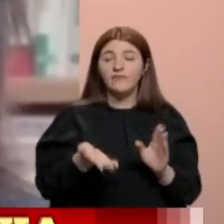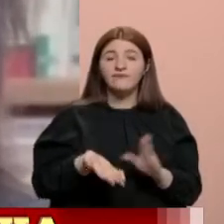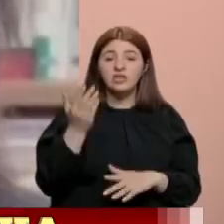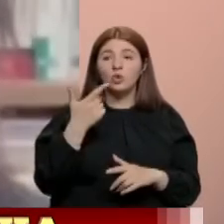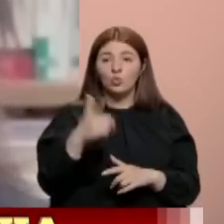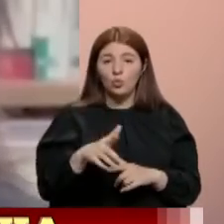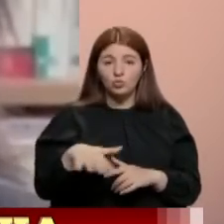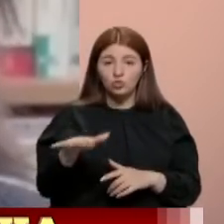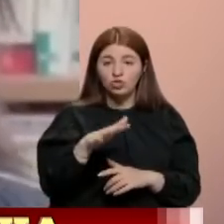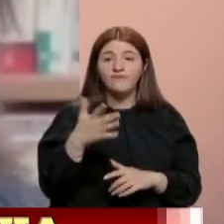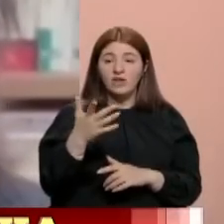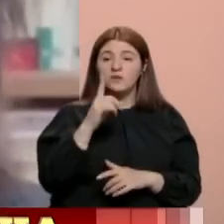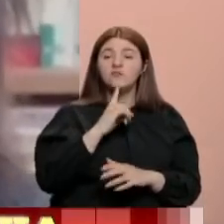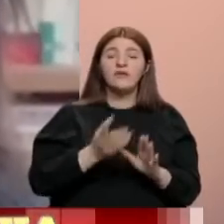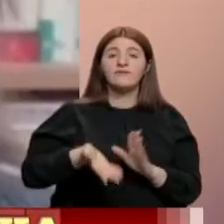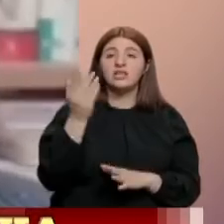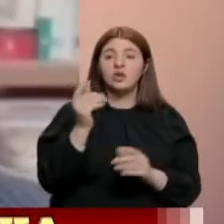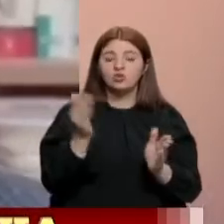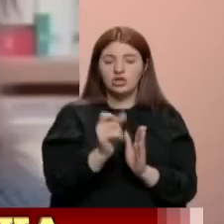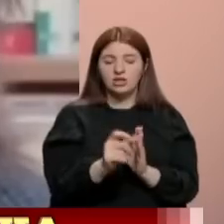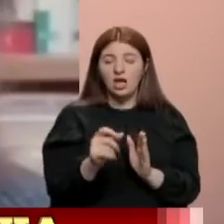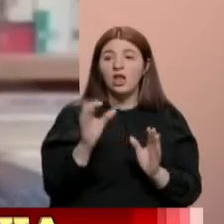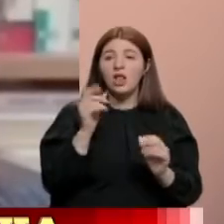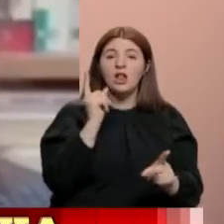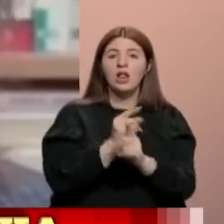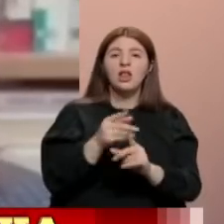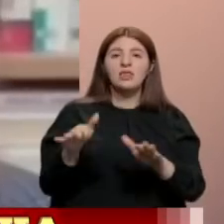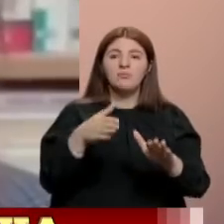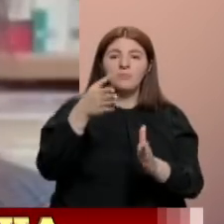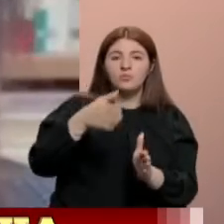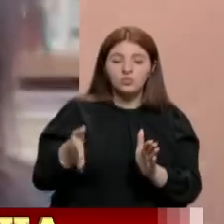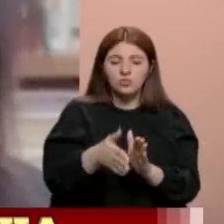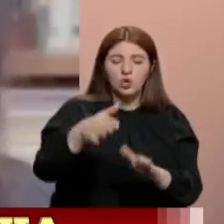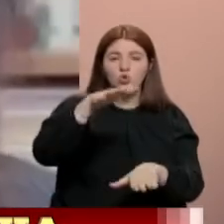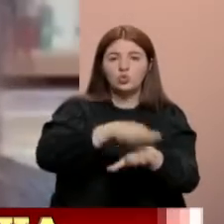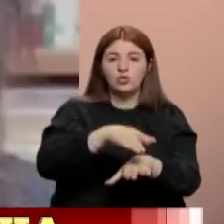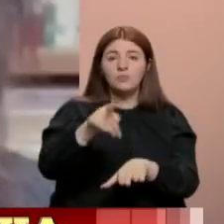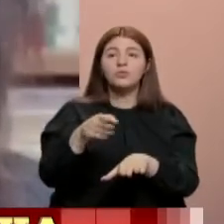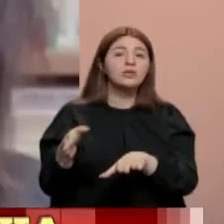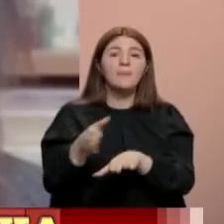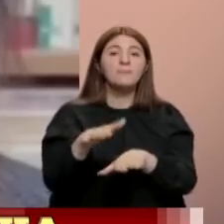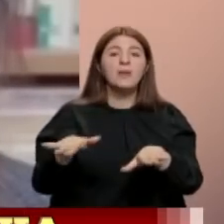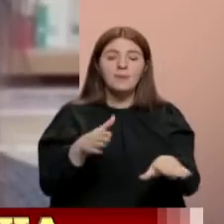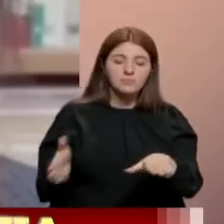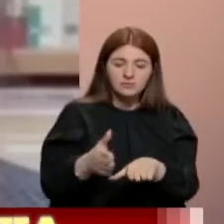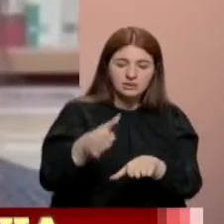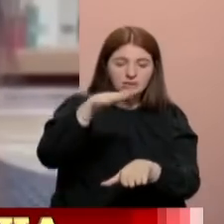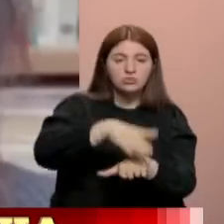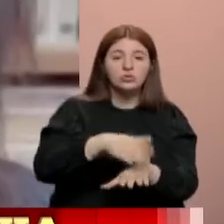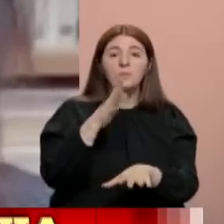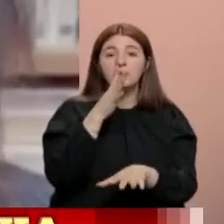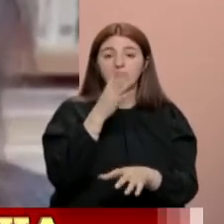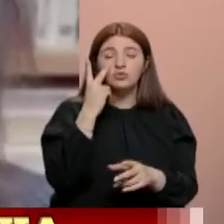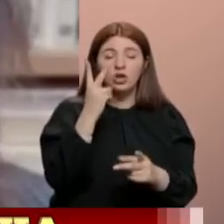aşkın köyümüz ve 100'ü aşkın ilçemiz doğrudan fay zonları üzerinde bulunuyor. Bu fay zonlarının muhakkak bilimsel